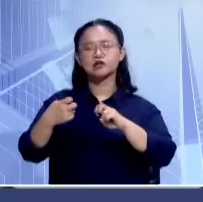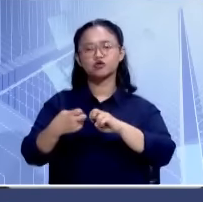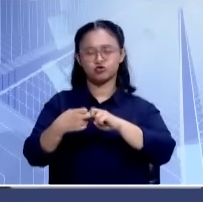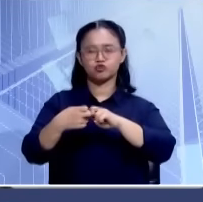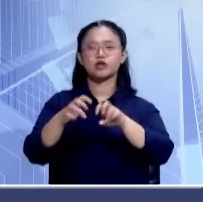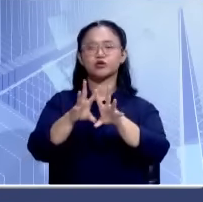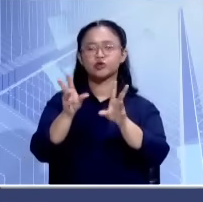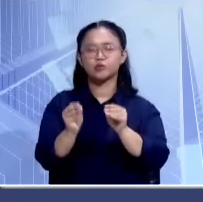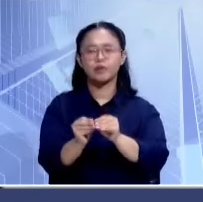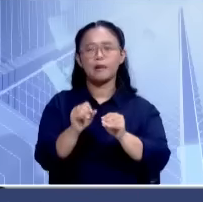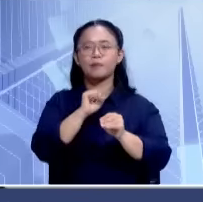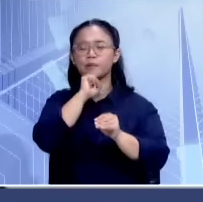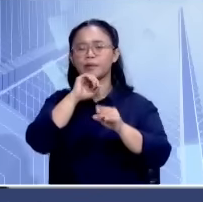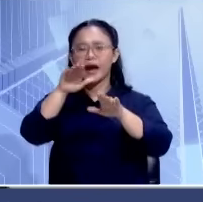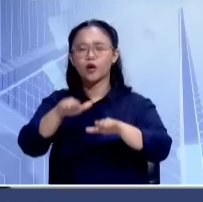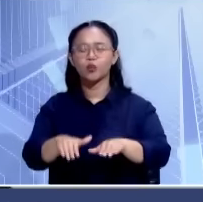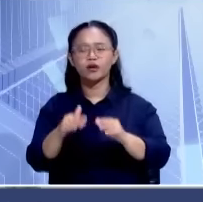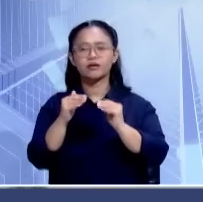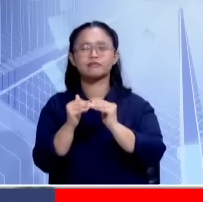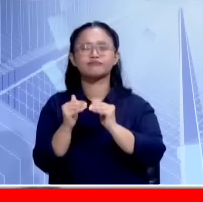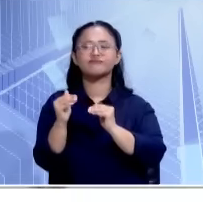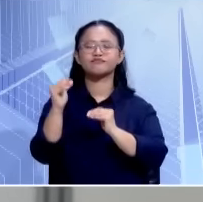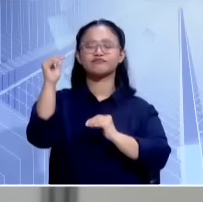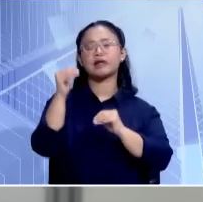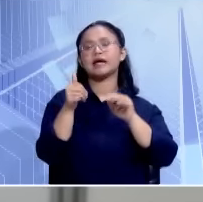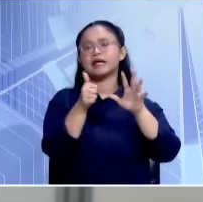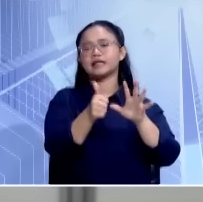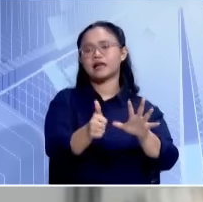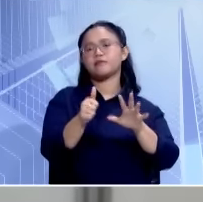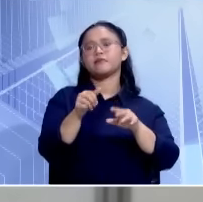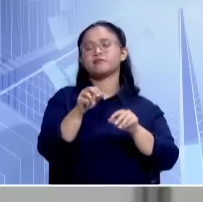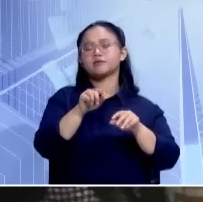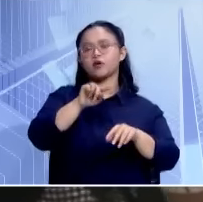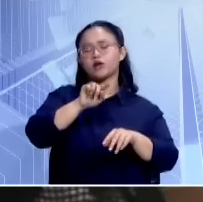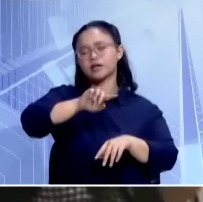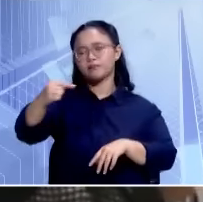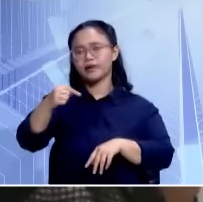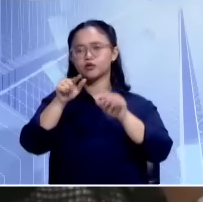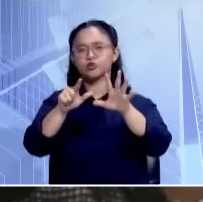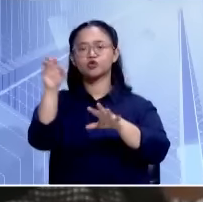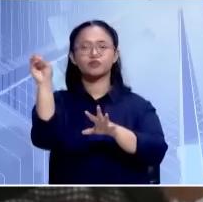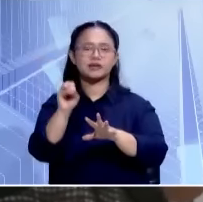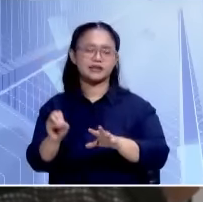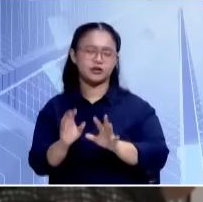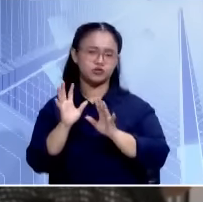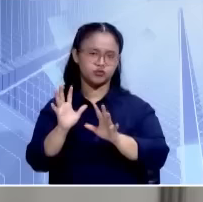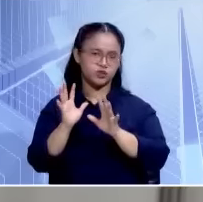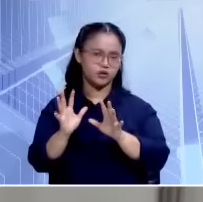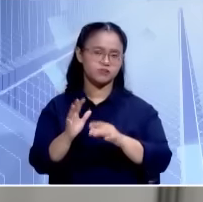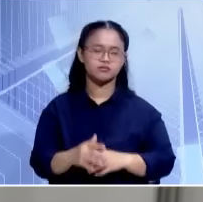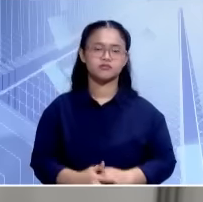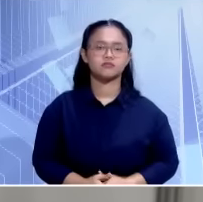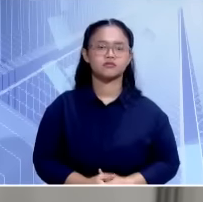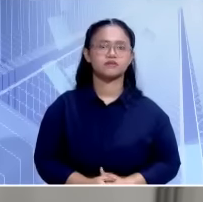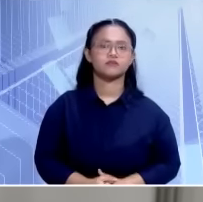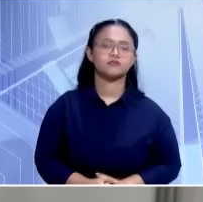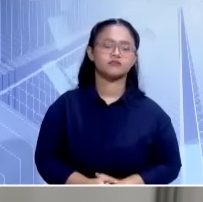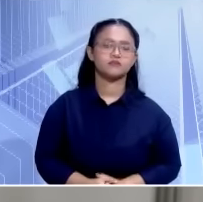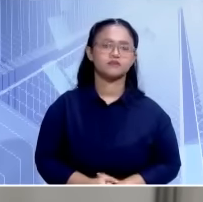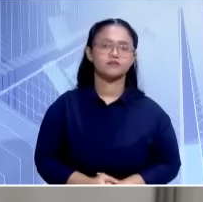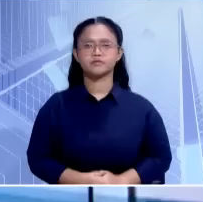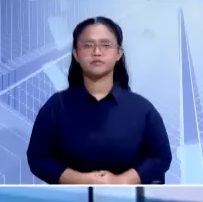Jakarta yang berdasar data statistik mencapai 6-7%. Dari Jakarta, Rani Sanjaya, iNews